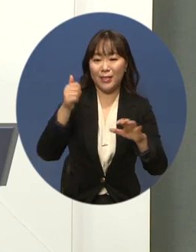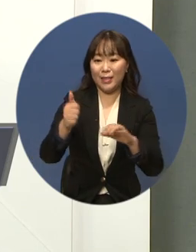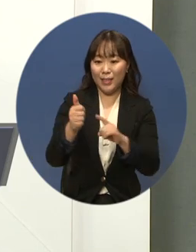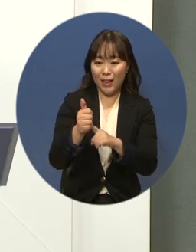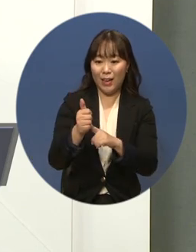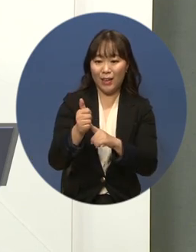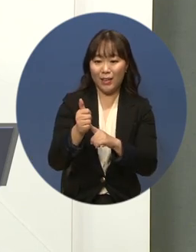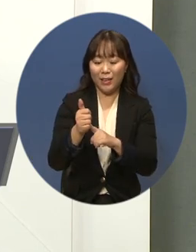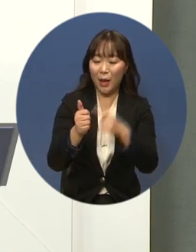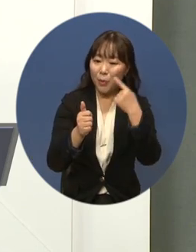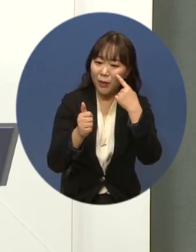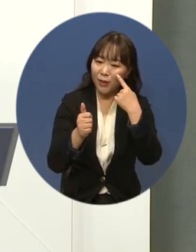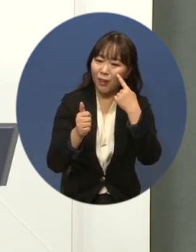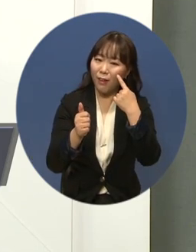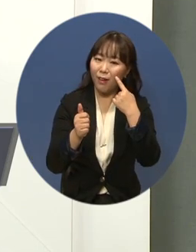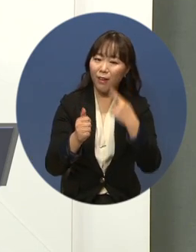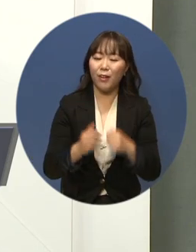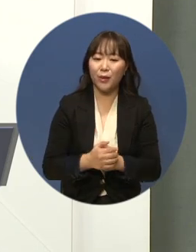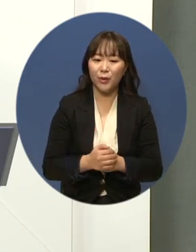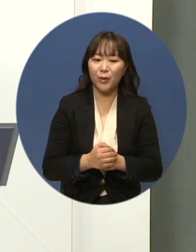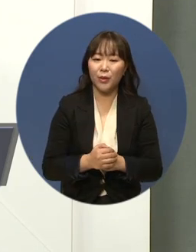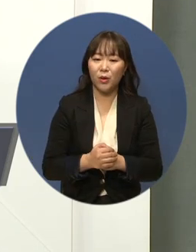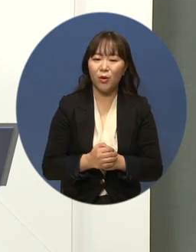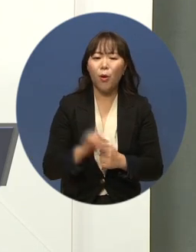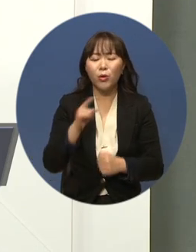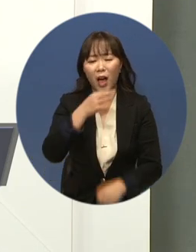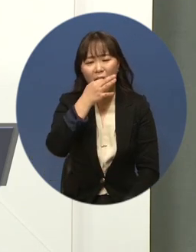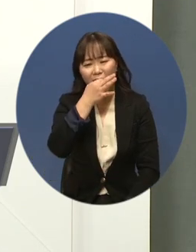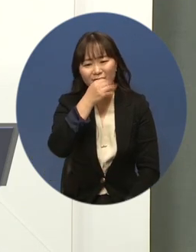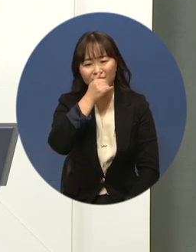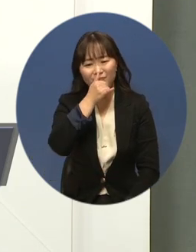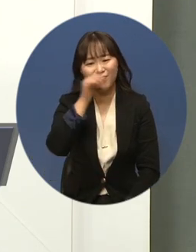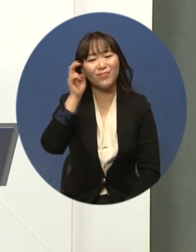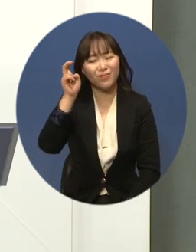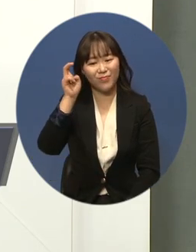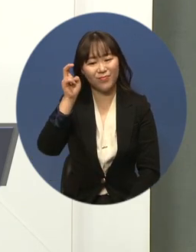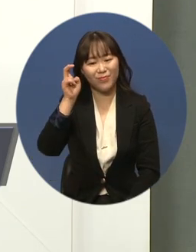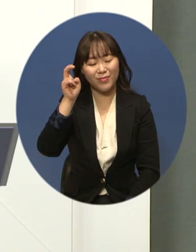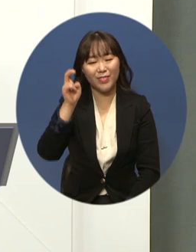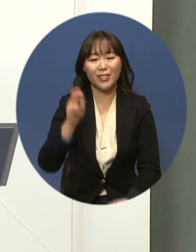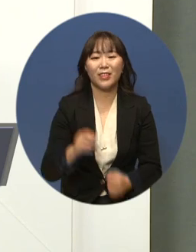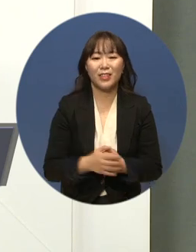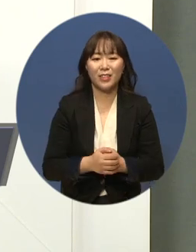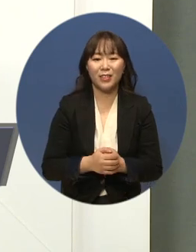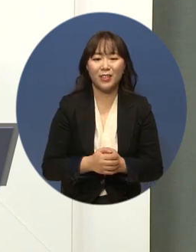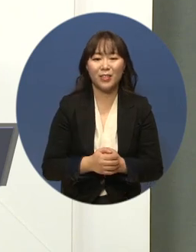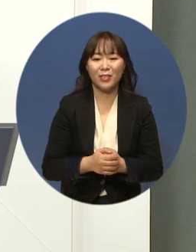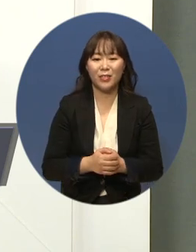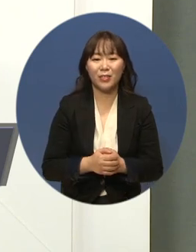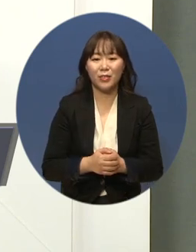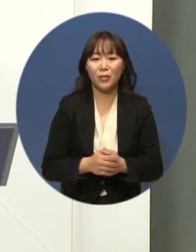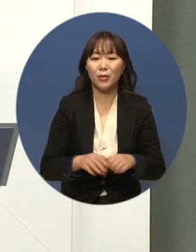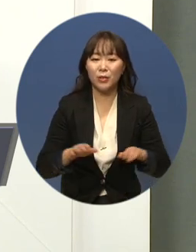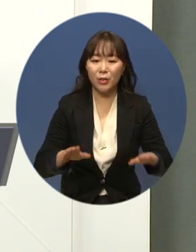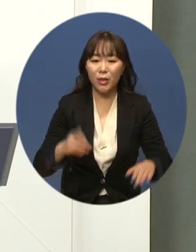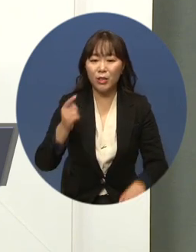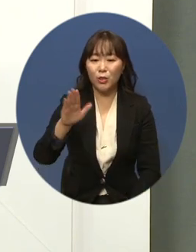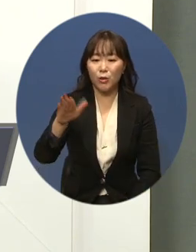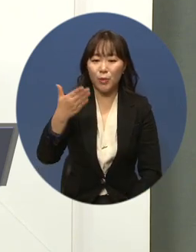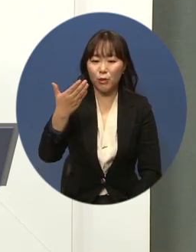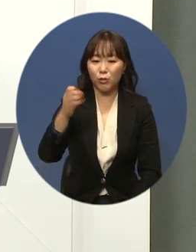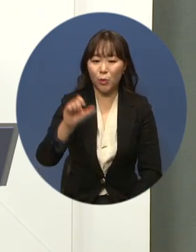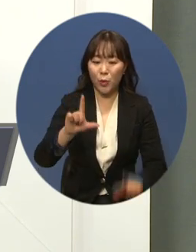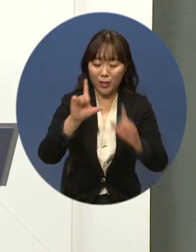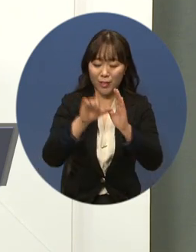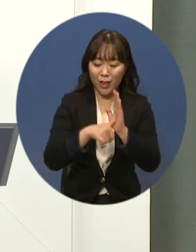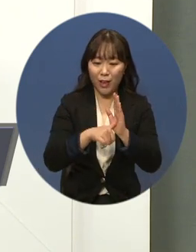이장을 하시고 보니까 이제 뭐 어떤 욕심도 생기겠죠 사람이. 네. 그래서 이제